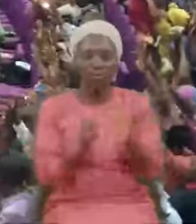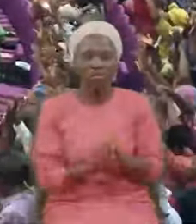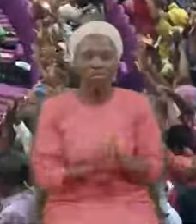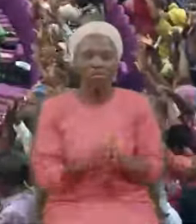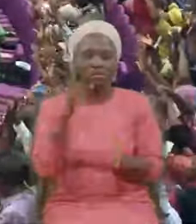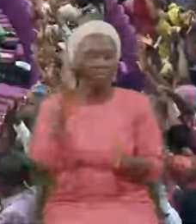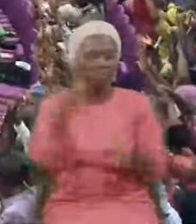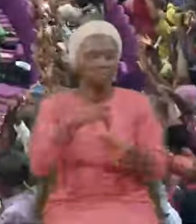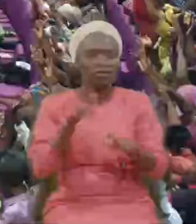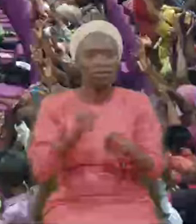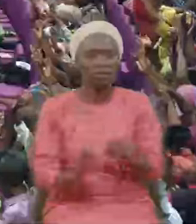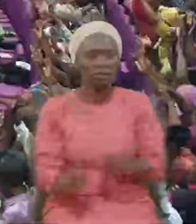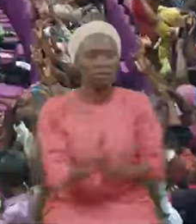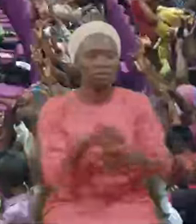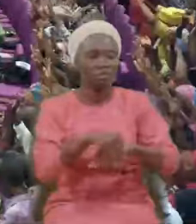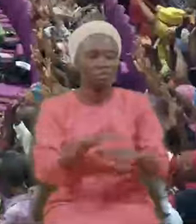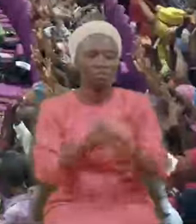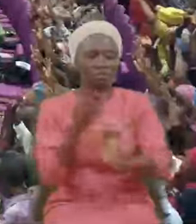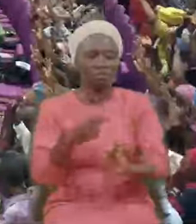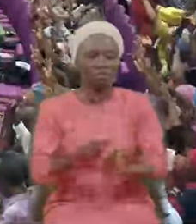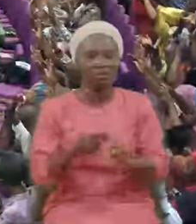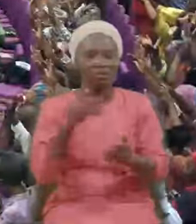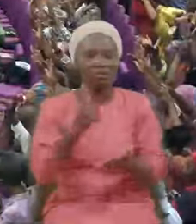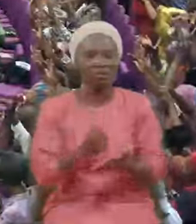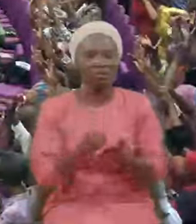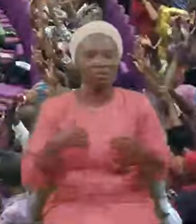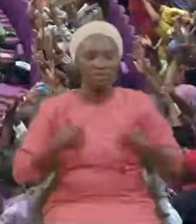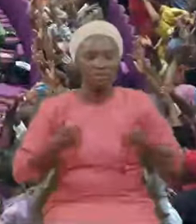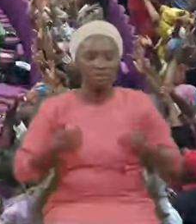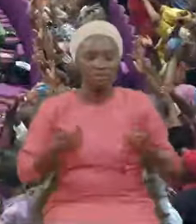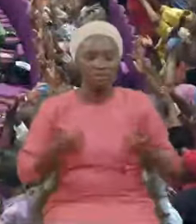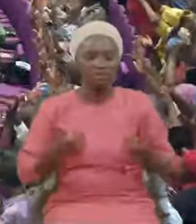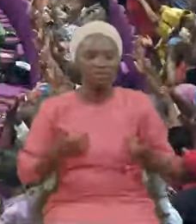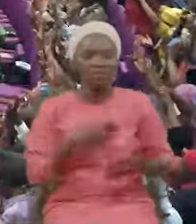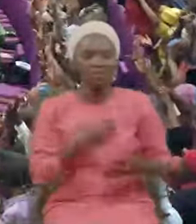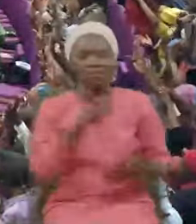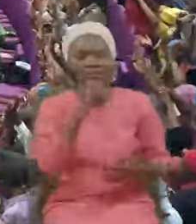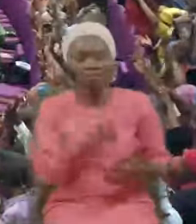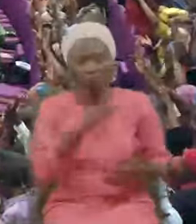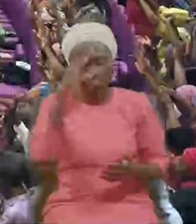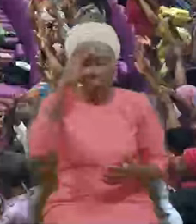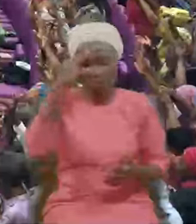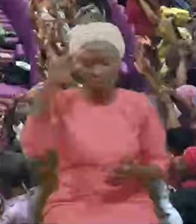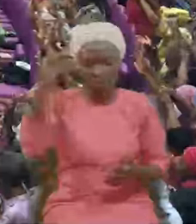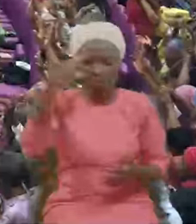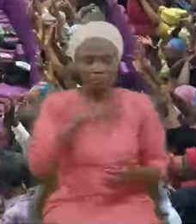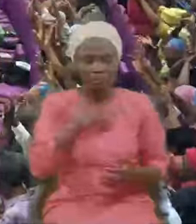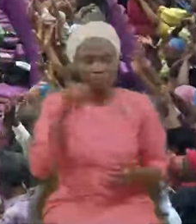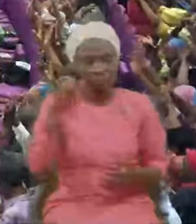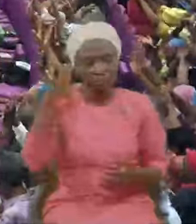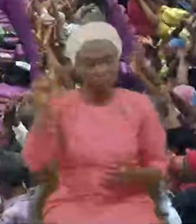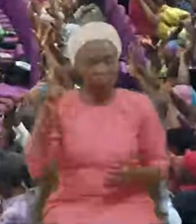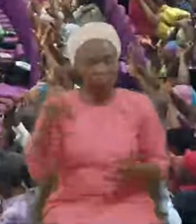pas d'exception ce soir. Jeunes personnes âgées, les hommes et les femmes,